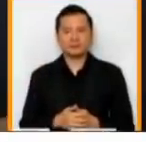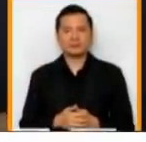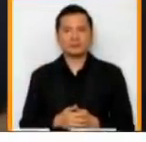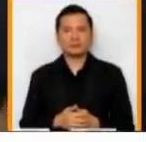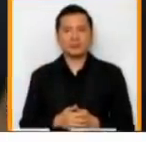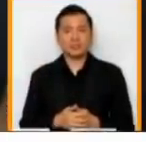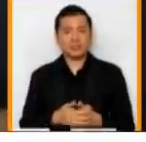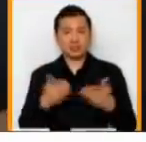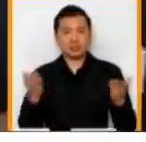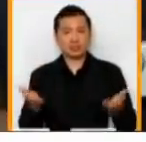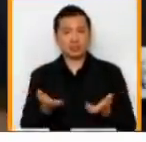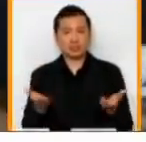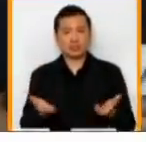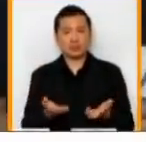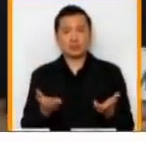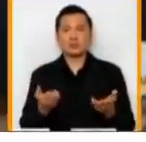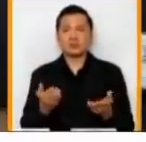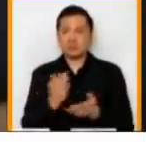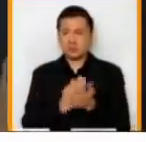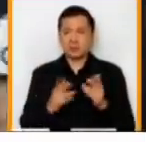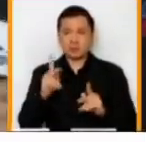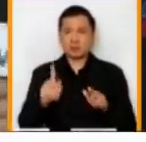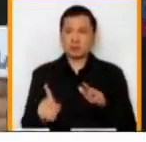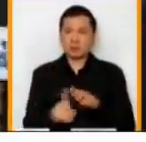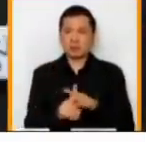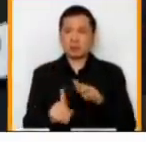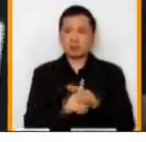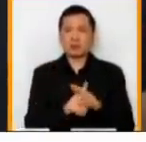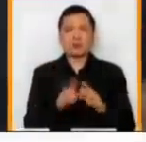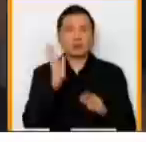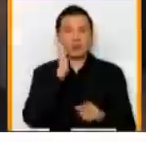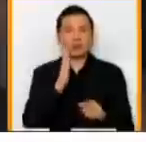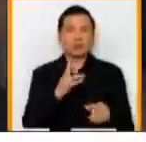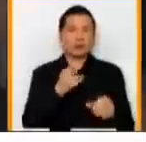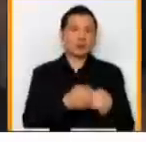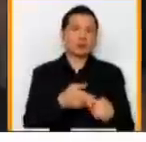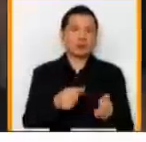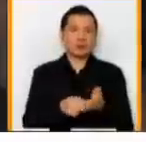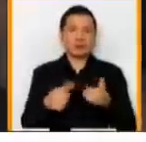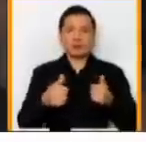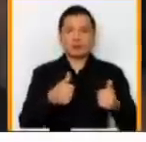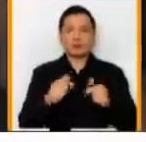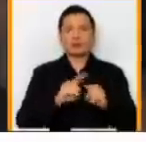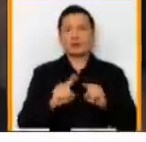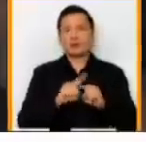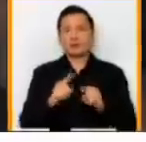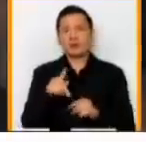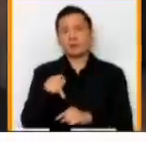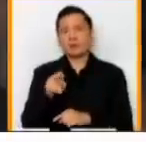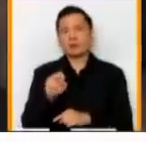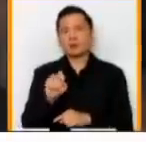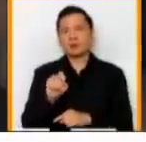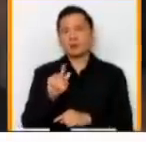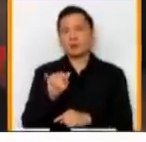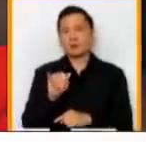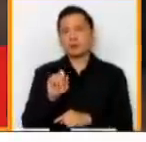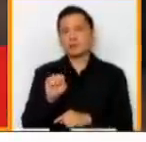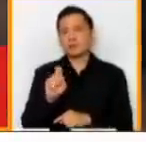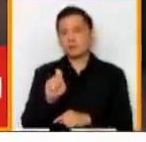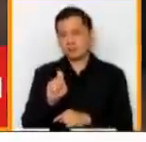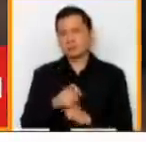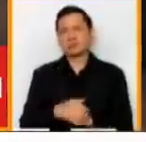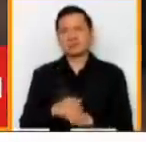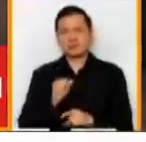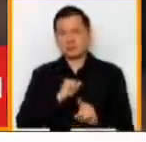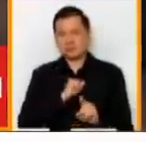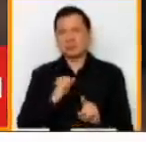ditong mga nagpunta na tatakbo daw na sa party list at pagka-senador. Pero hindi pa sila pinapapasok